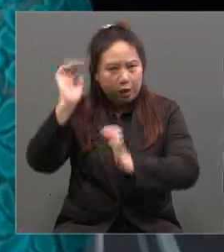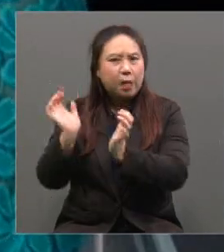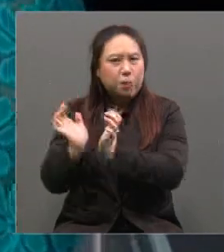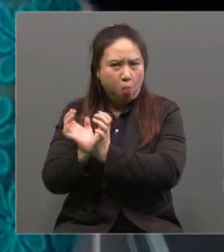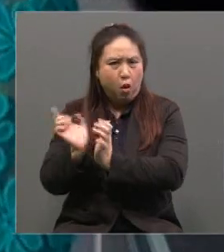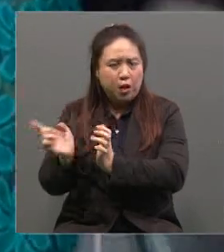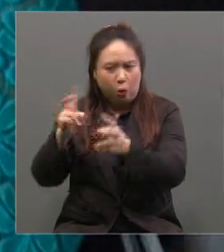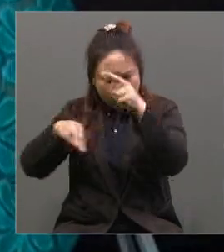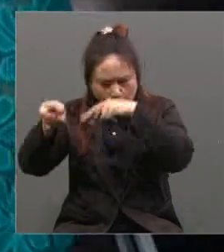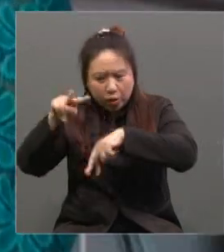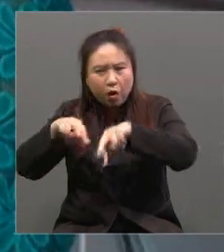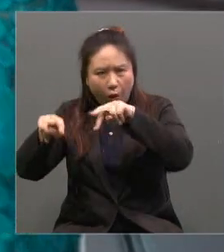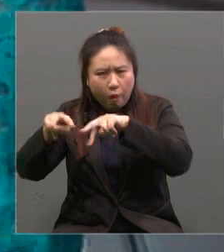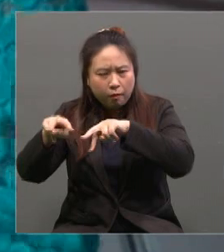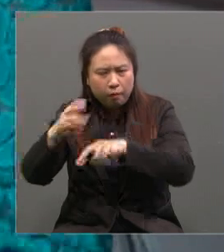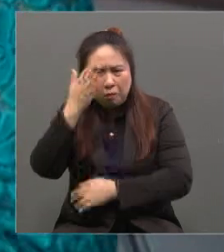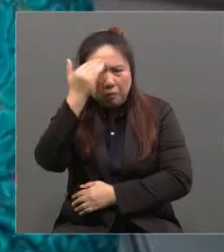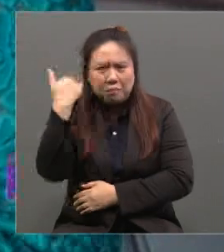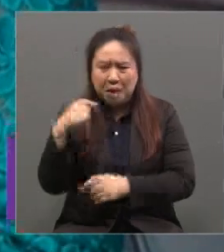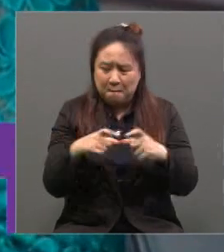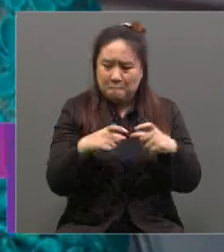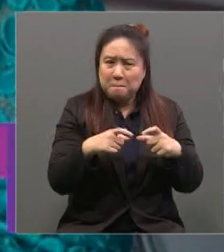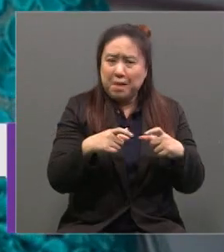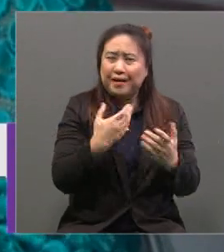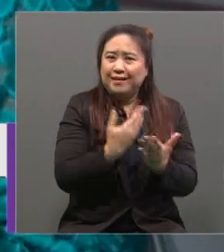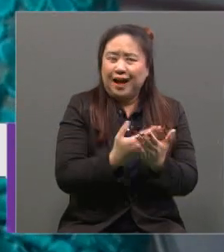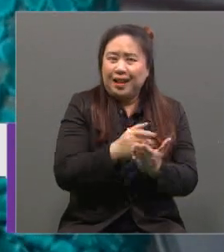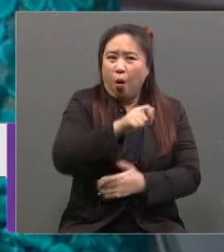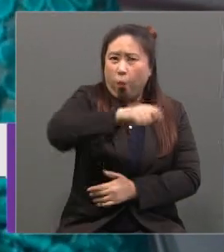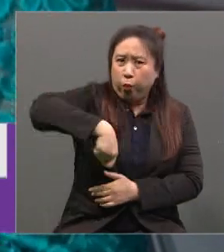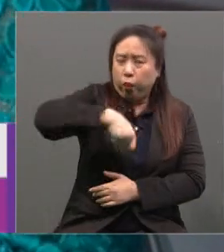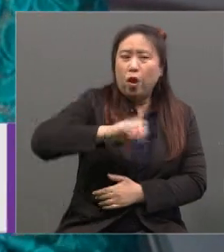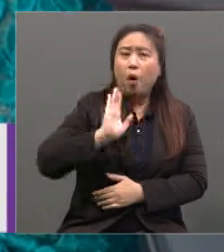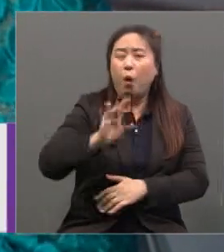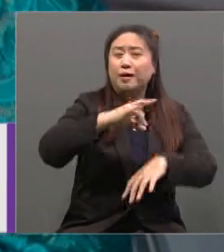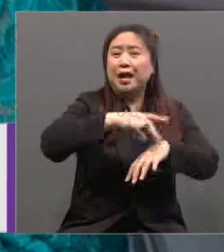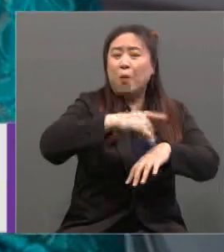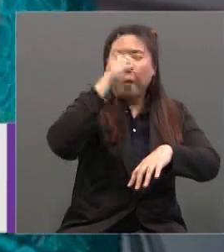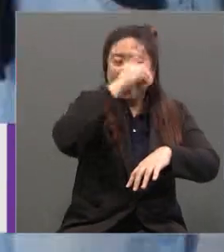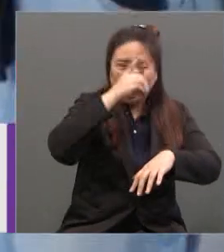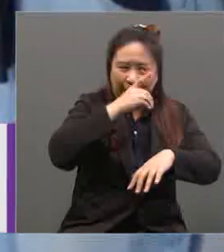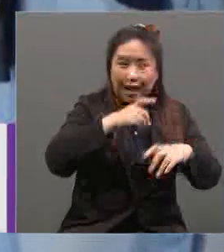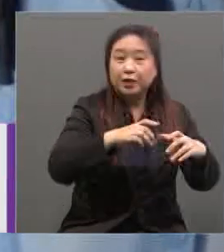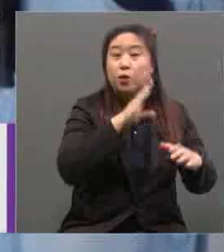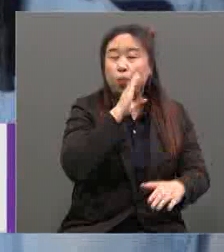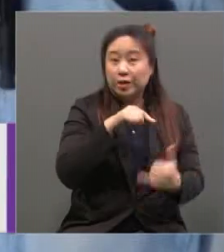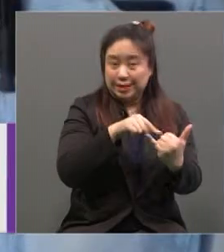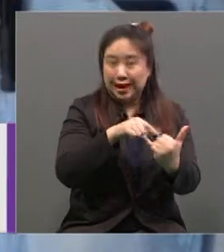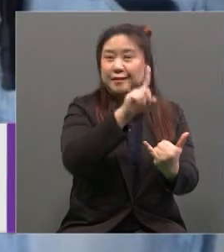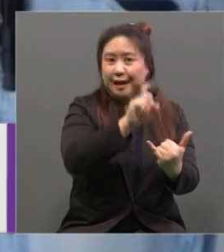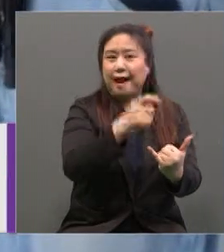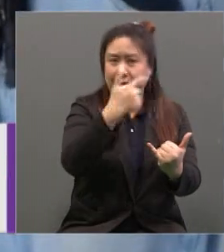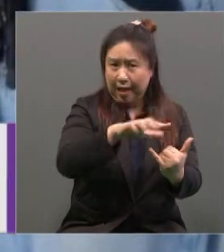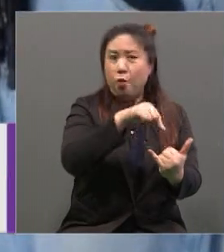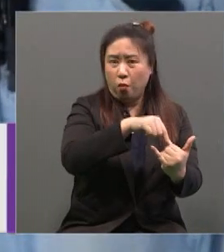ตรวจสอบหลังพบว่าจู่ๆมีคนนำบัตรเดบิตของคุณแตงโมไปใช้ทำธุรกรรมทางการเงินหลังจากคุณแตงโมเนี่ย